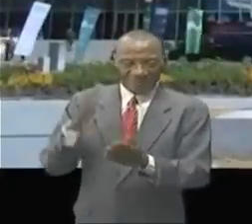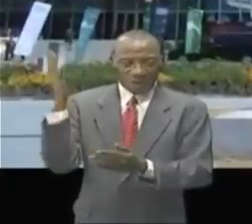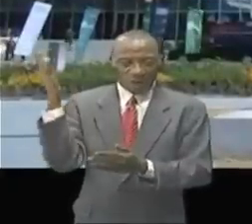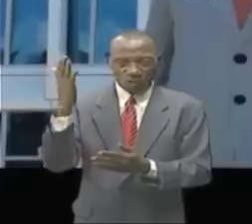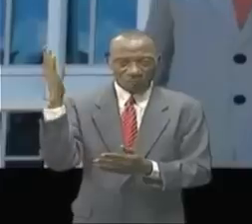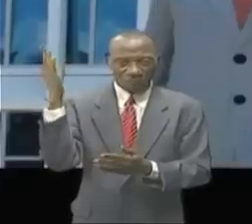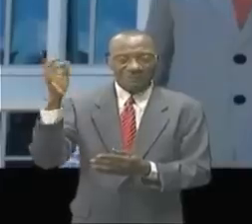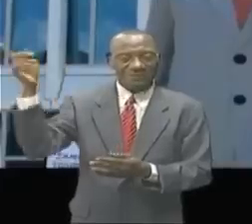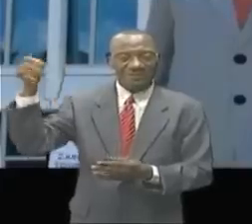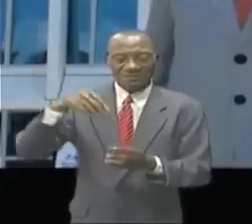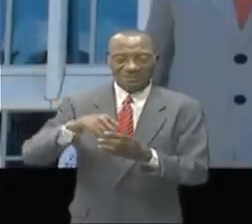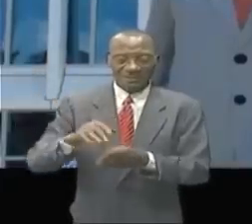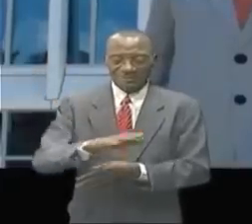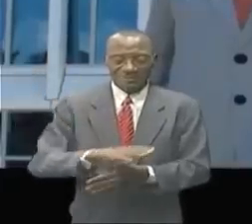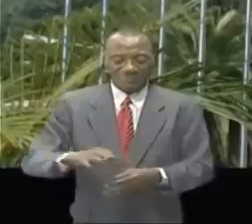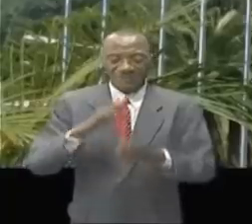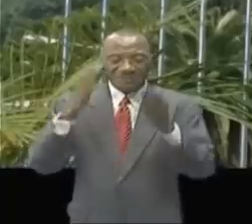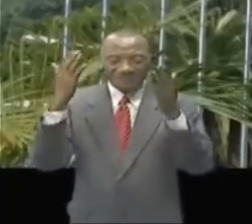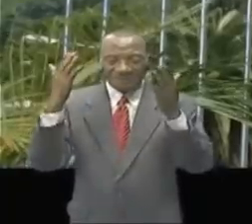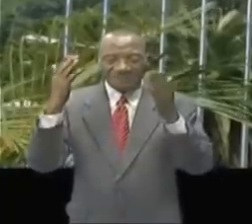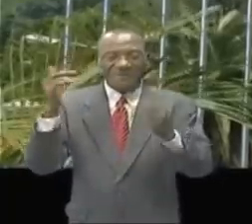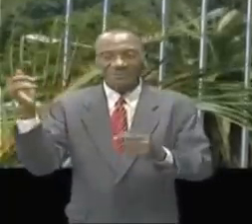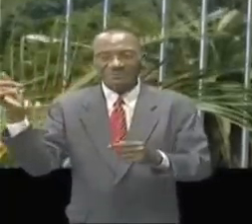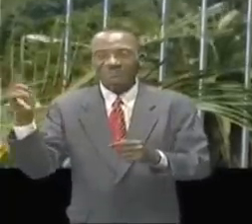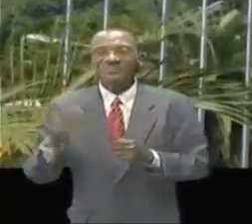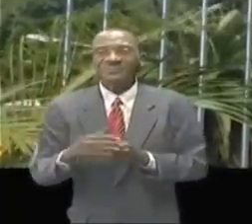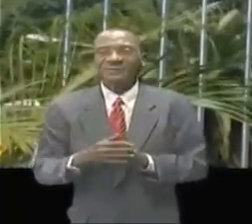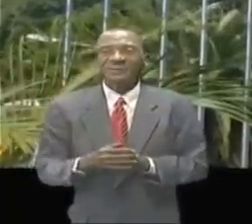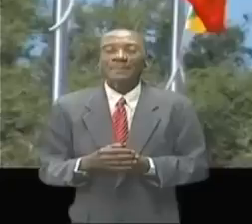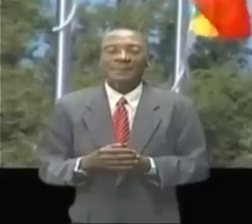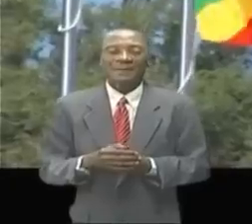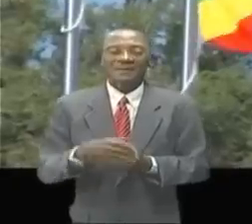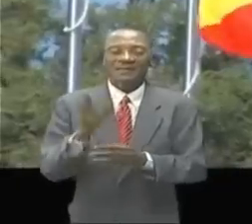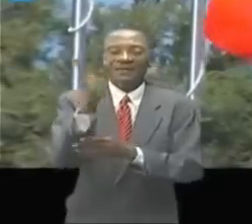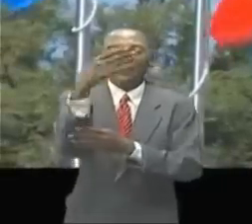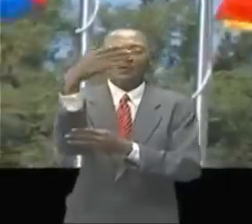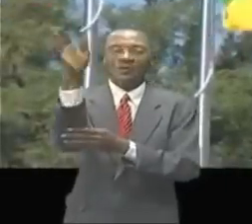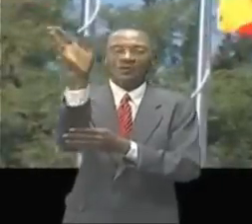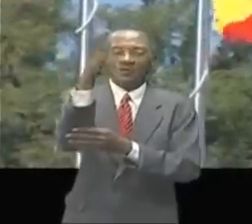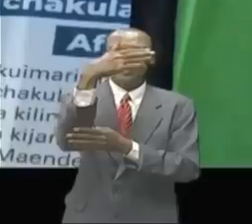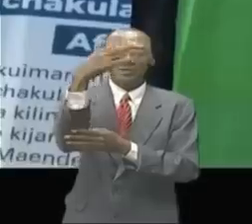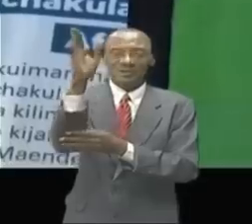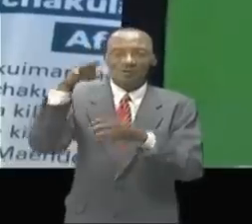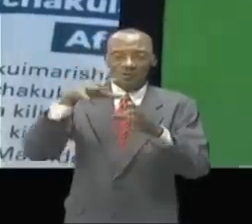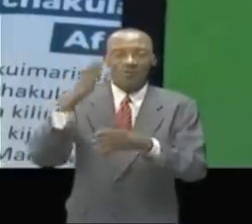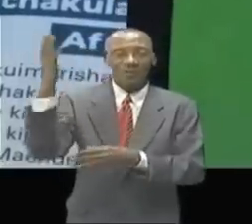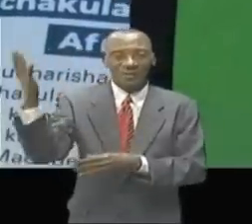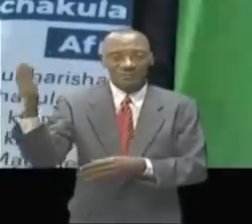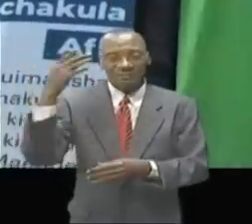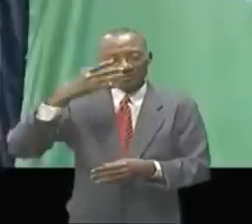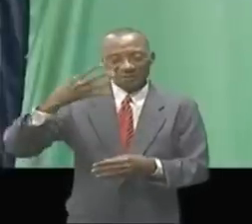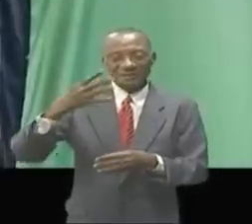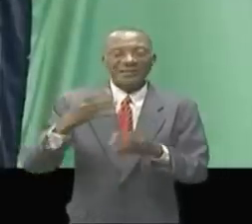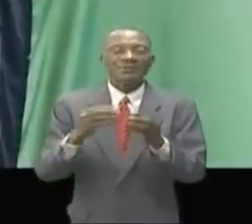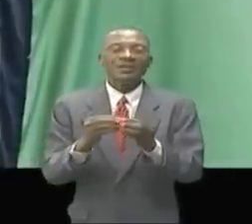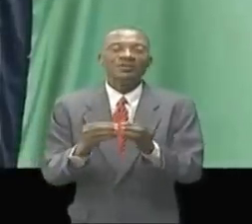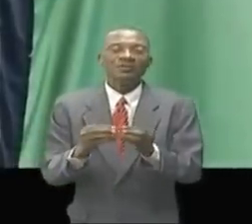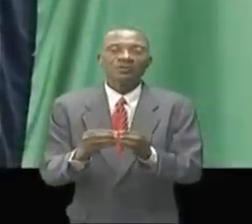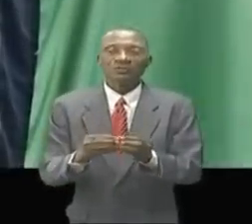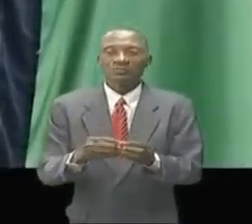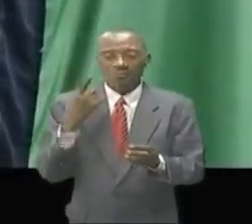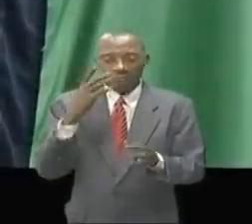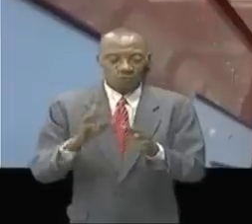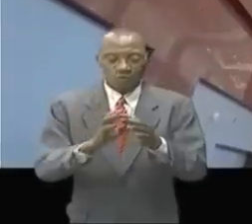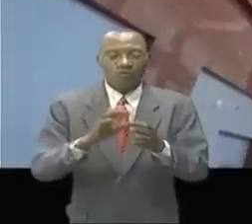de Lusaka en Zambie, flotte le drapeau tricolore congolais à l'occasion de la 4e réunion de coordination semestrielle de l'Union